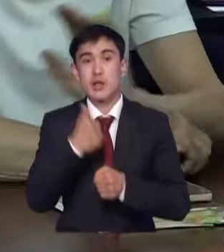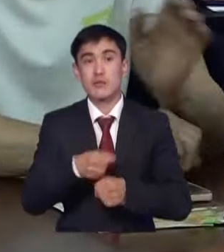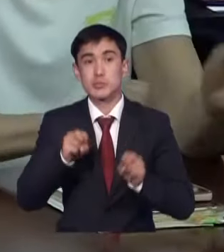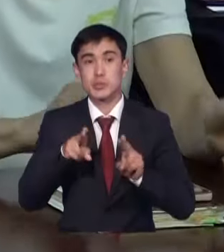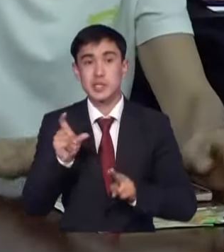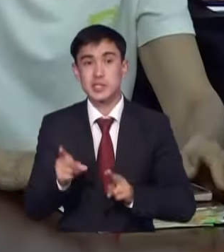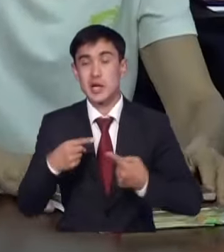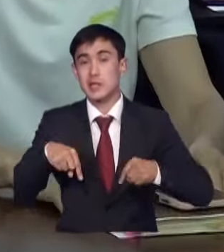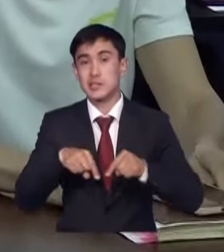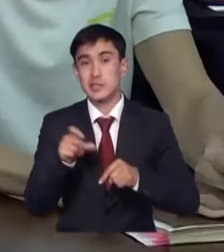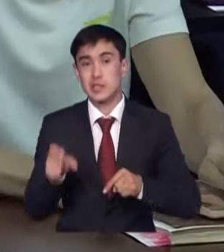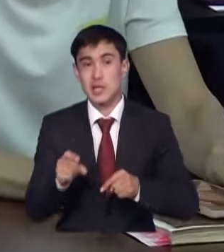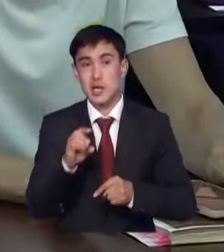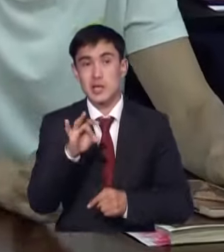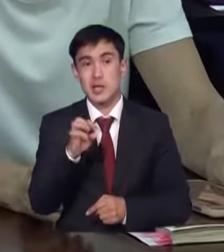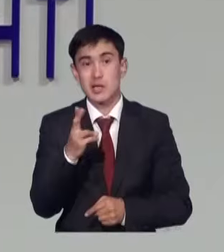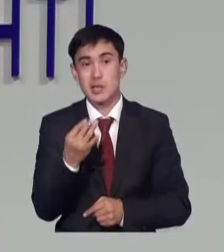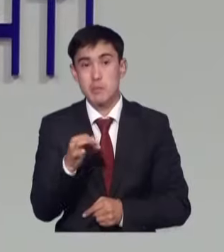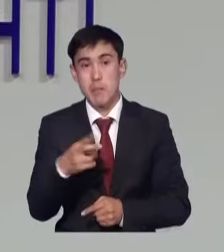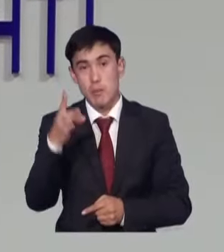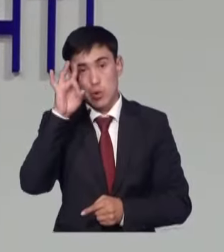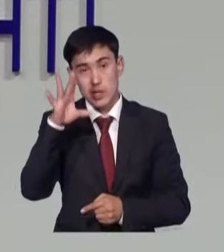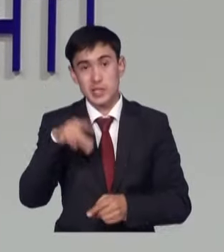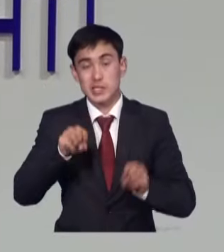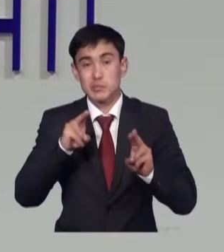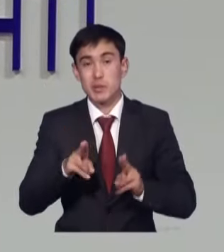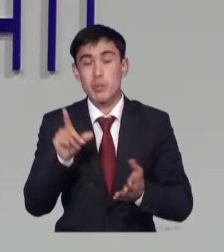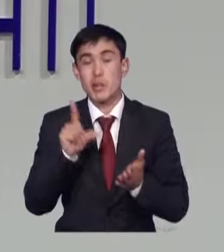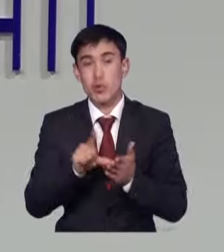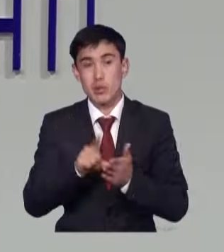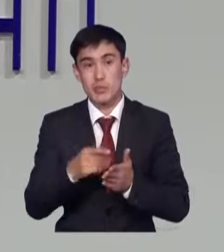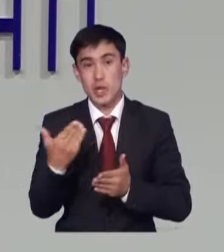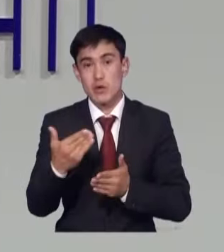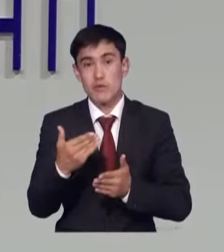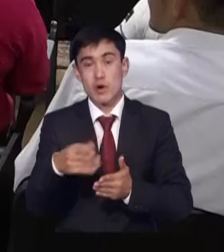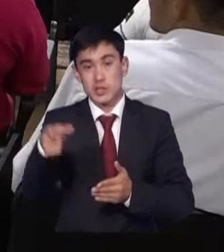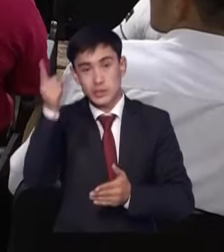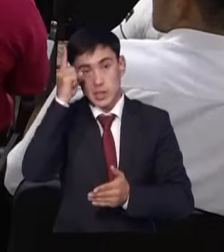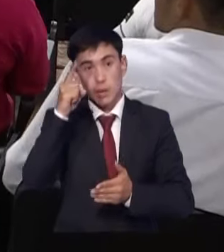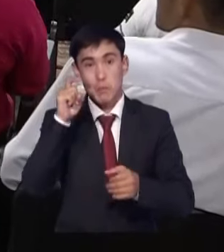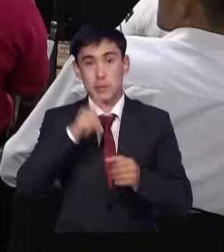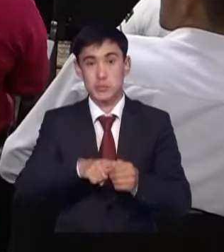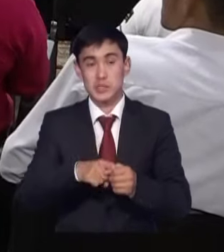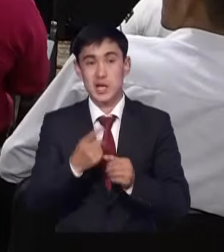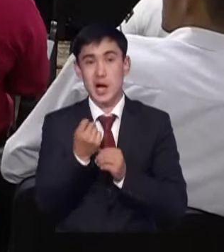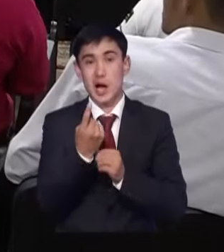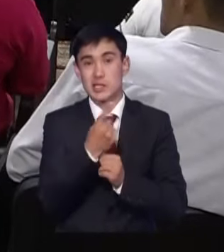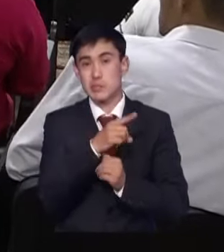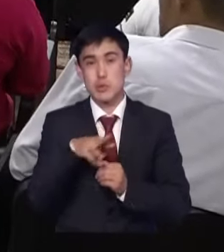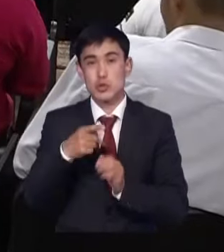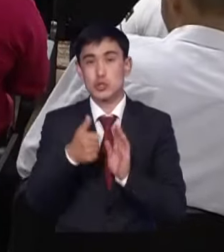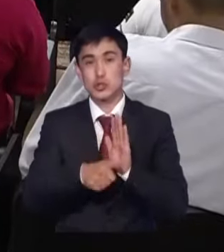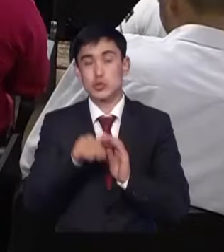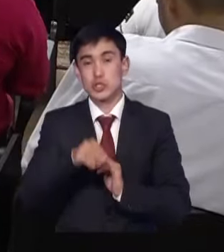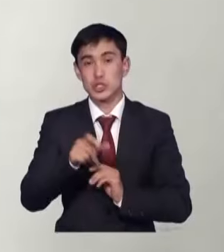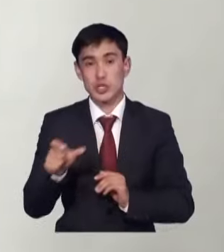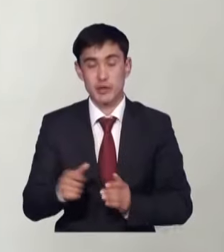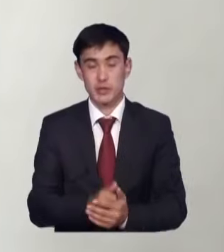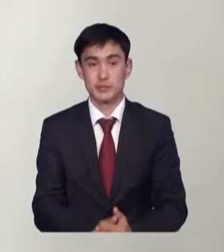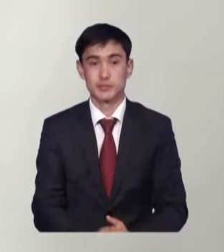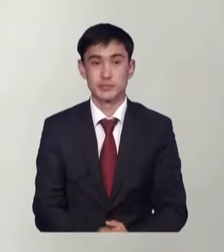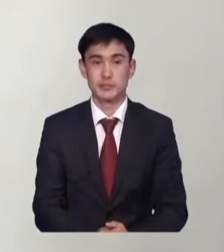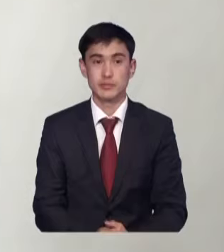и организатора. Екатерина Ким – популярный эксперт по налогам. На ее инстаграм-аккаунт подписаны 1 600 000